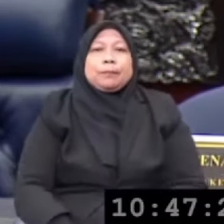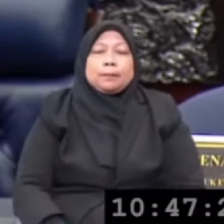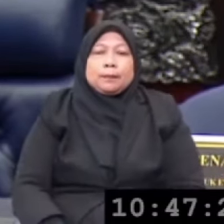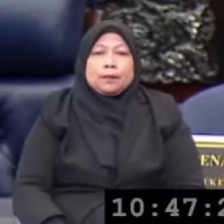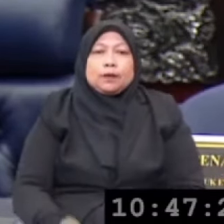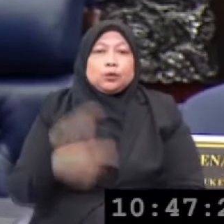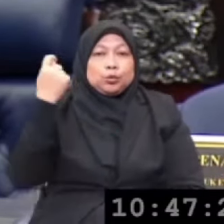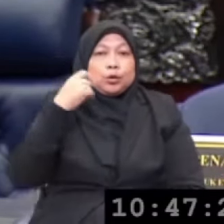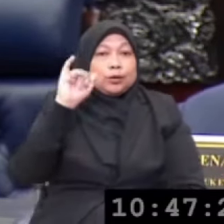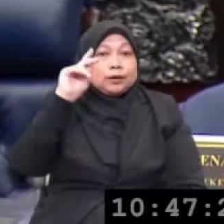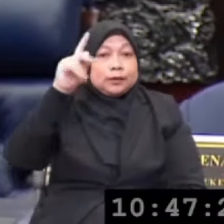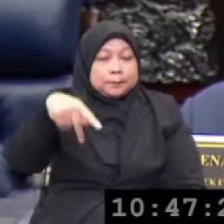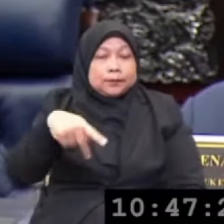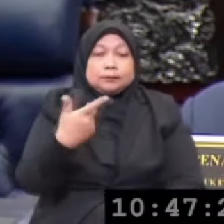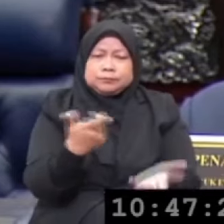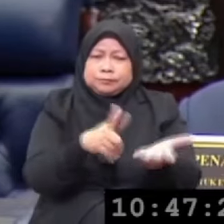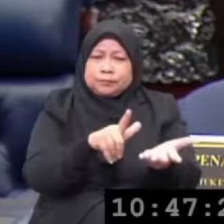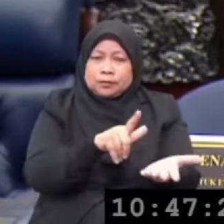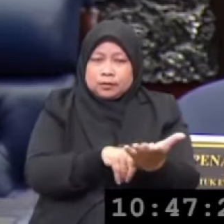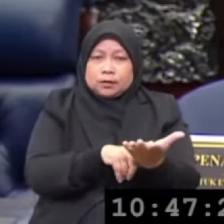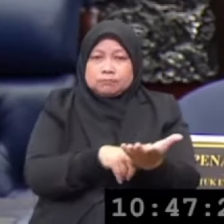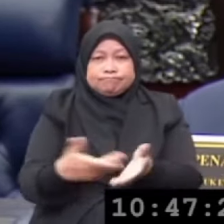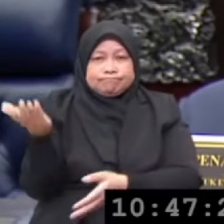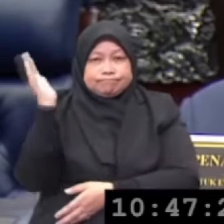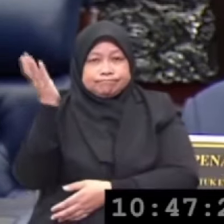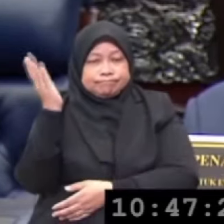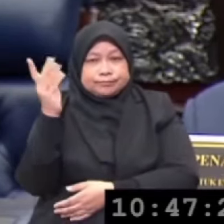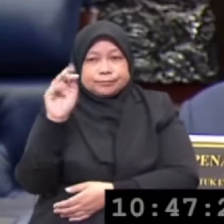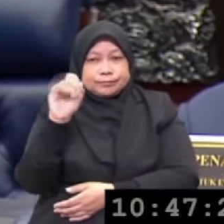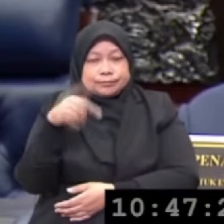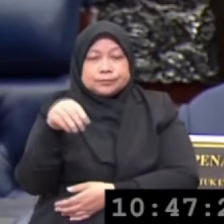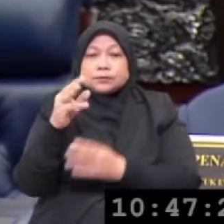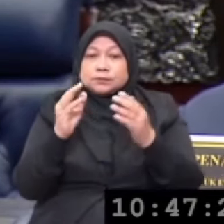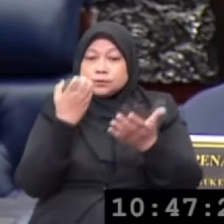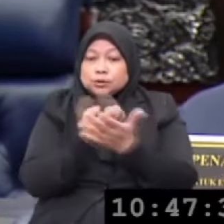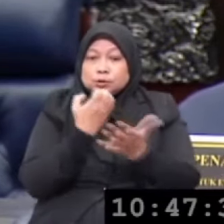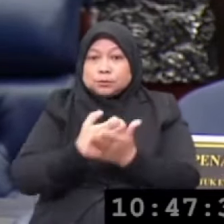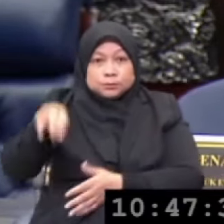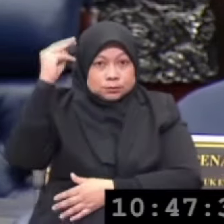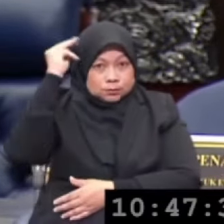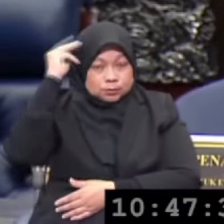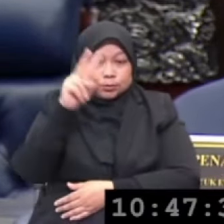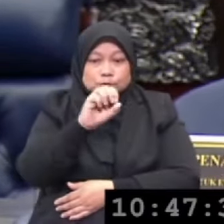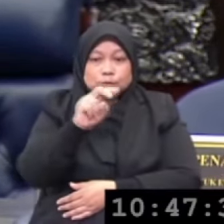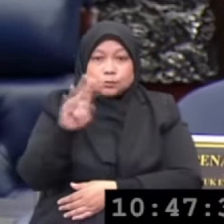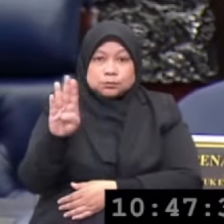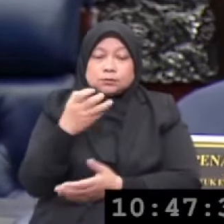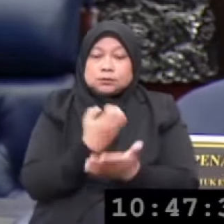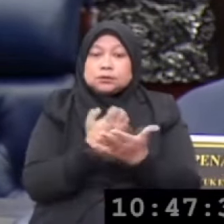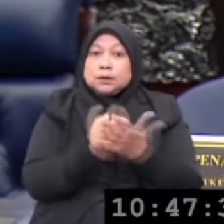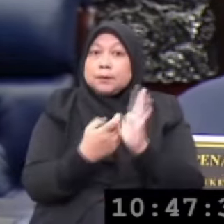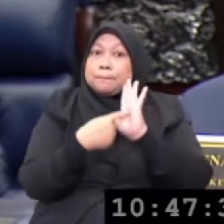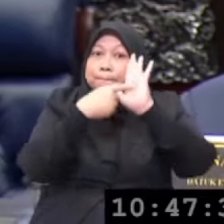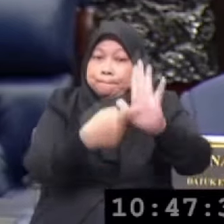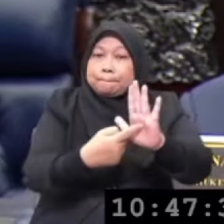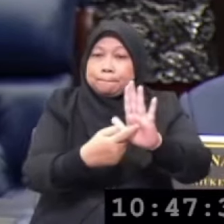Puan Yang Dipertua, laporan daripada Kongres Ekonomi Bumiputera pada tahun 2024 oleh Kementerian Ekonomi